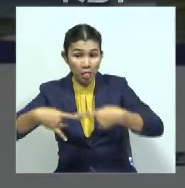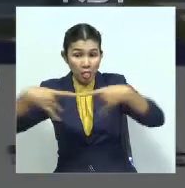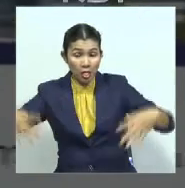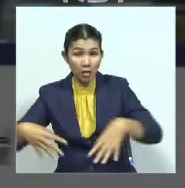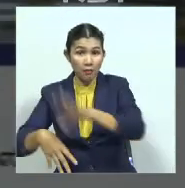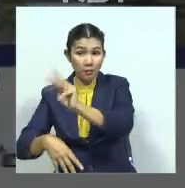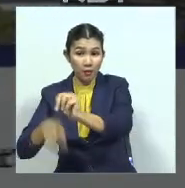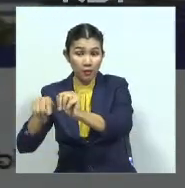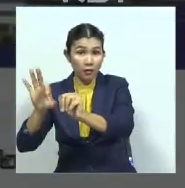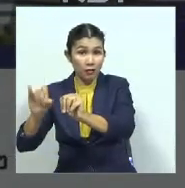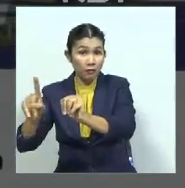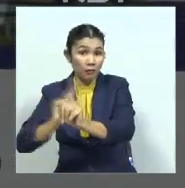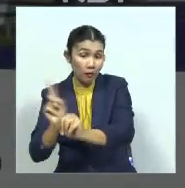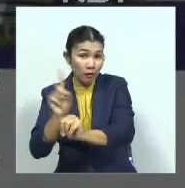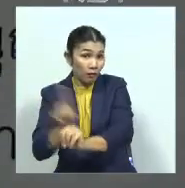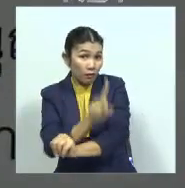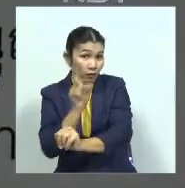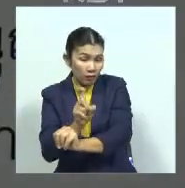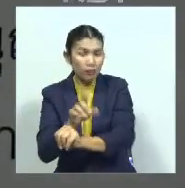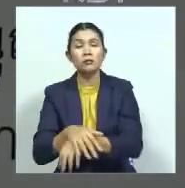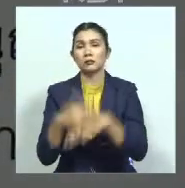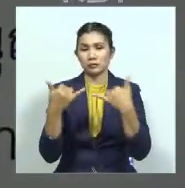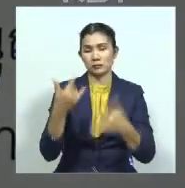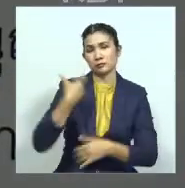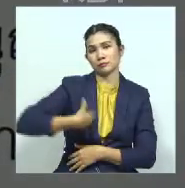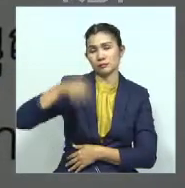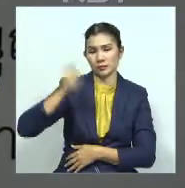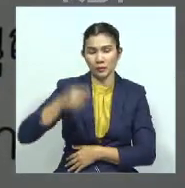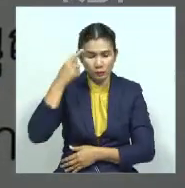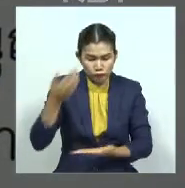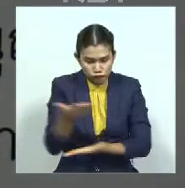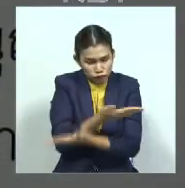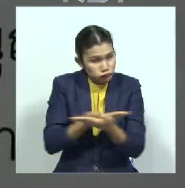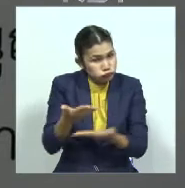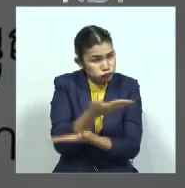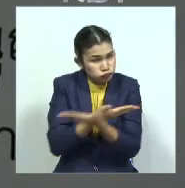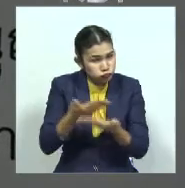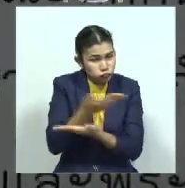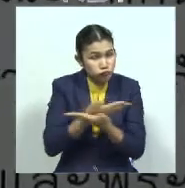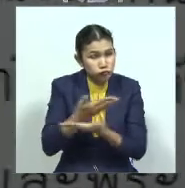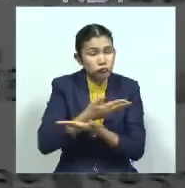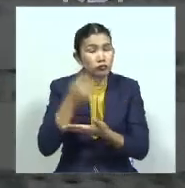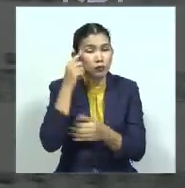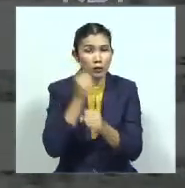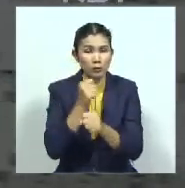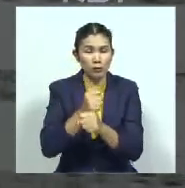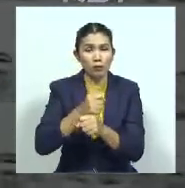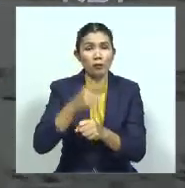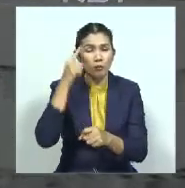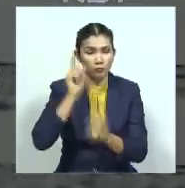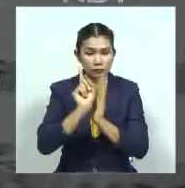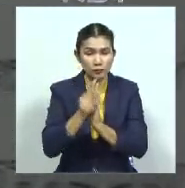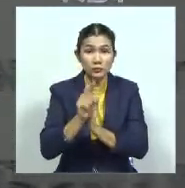า91หรือไม่โดยคณะตุลาการศาลรัฐธรรมนูญใช้เวลาในการพิจารณากรณีดังกล่าวประมาณ45น